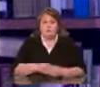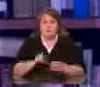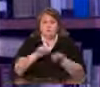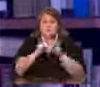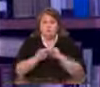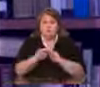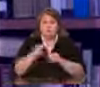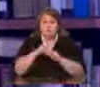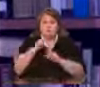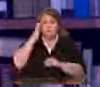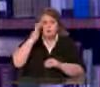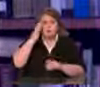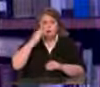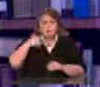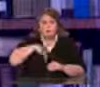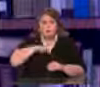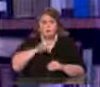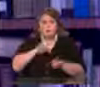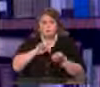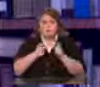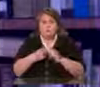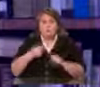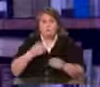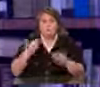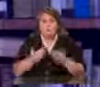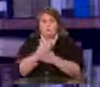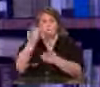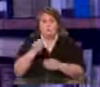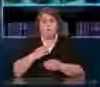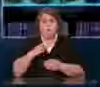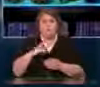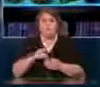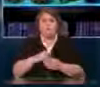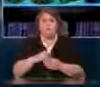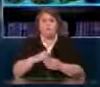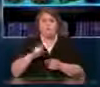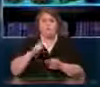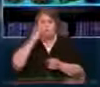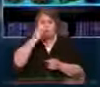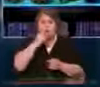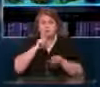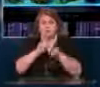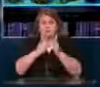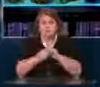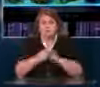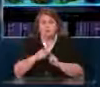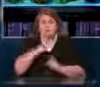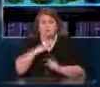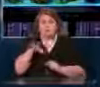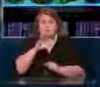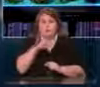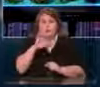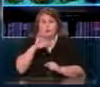Изменчивость – это способность организмов проявлять новые признаки и свойства. Благодаря изменчивости все